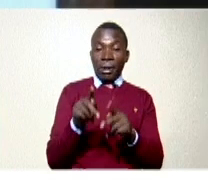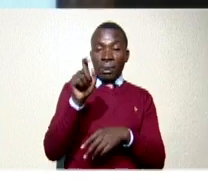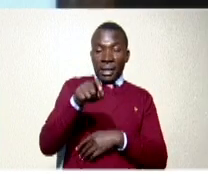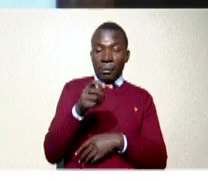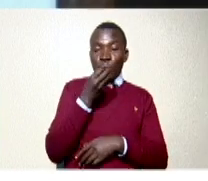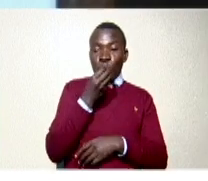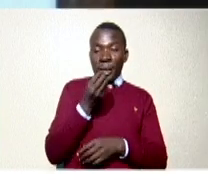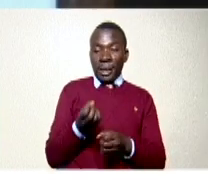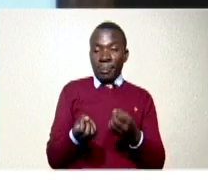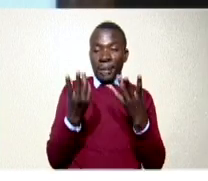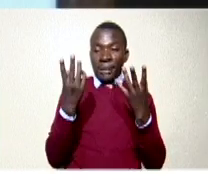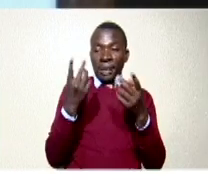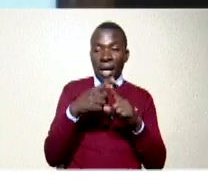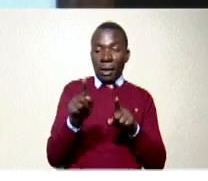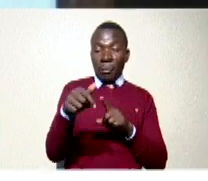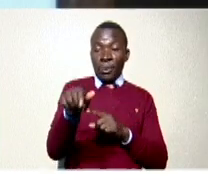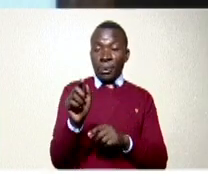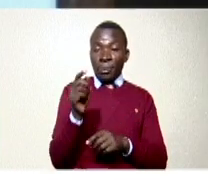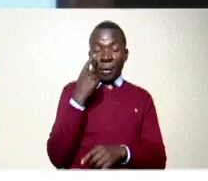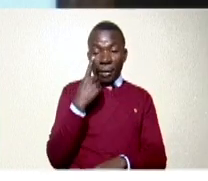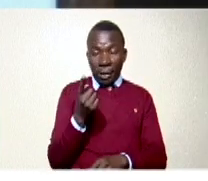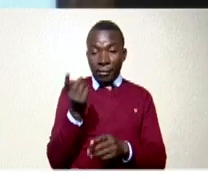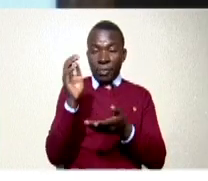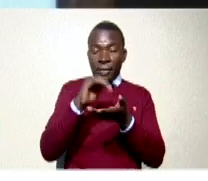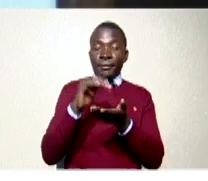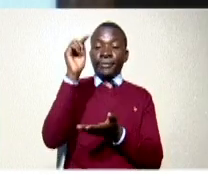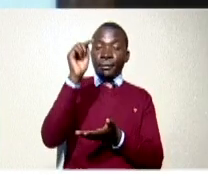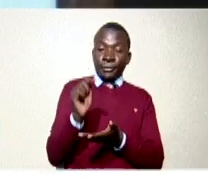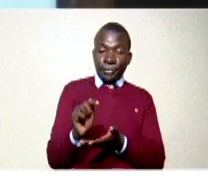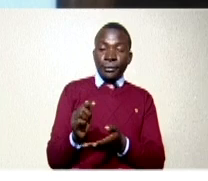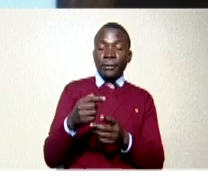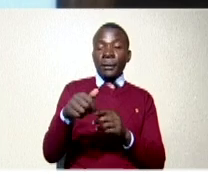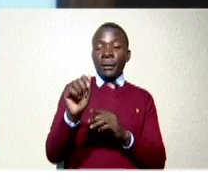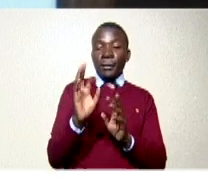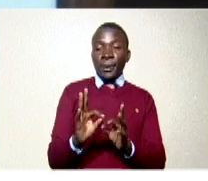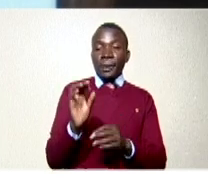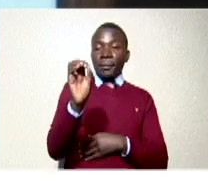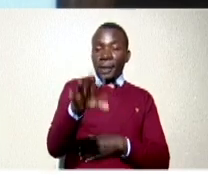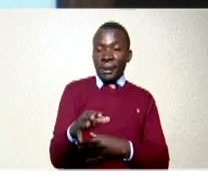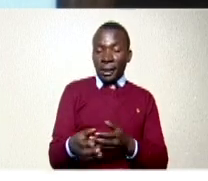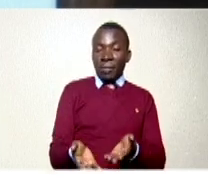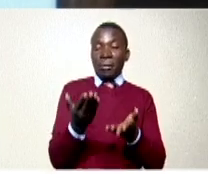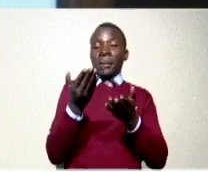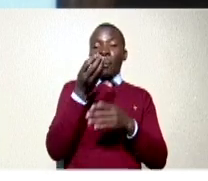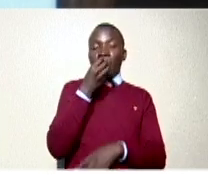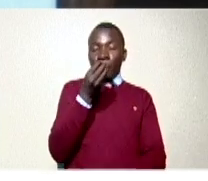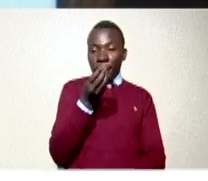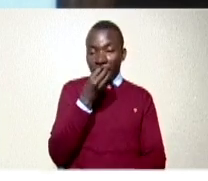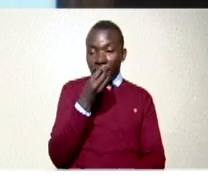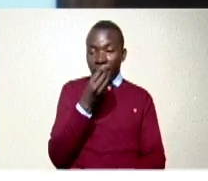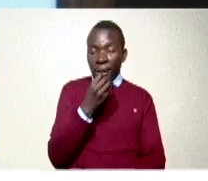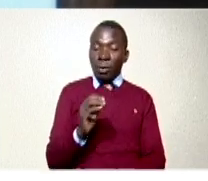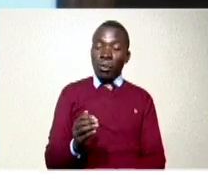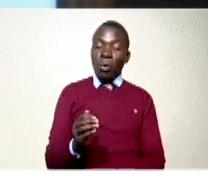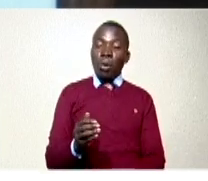benshi ariko uko byo biboneka byasubiye hasi ibyo rero byatumye kuzamuka kw'ibiribwa rwose kuba kujya